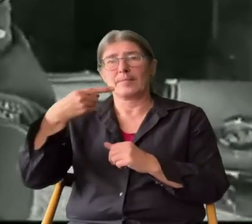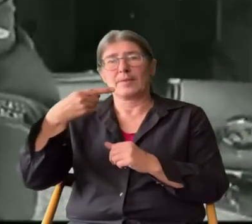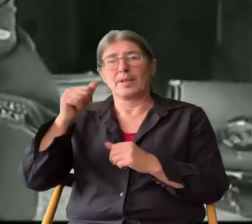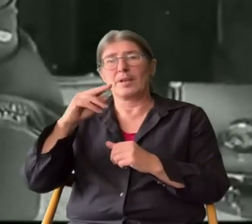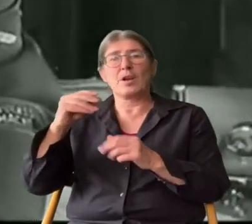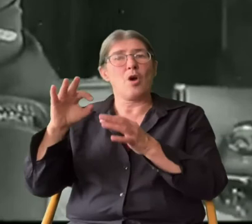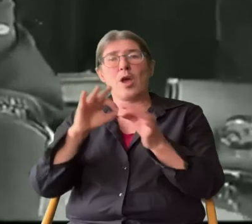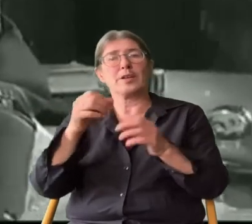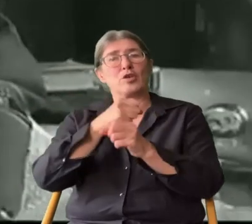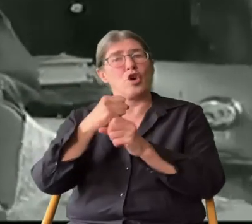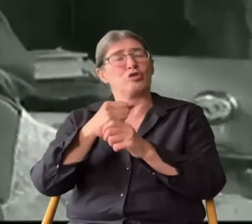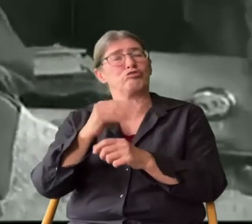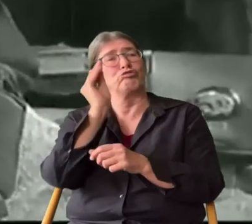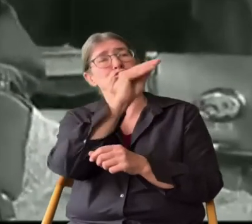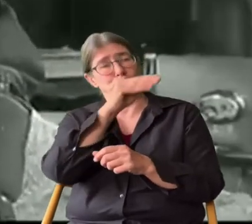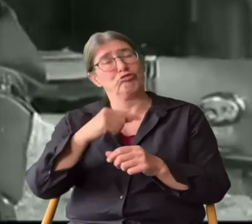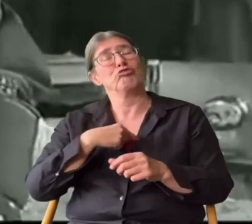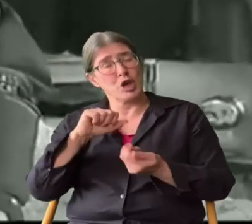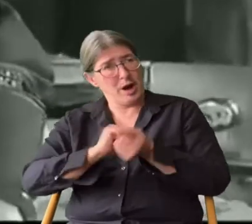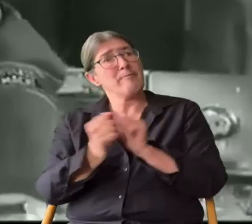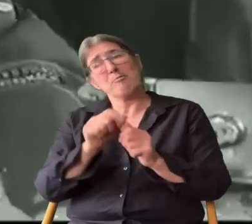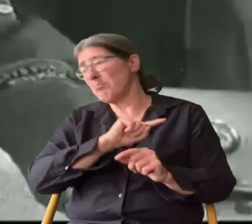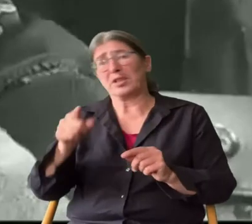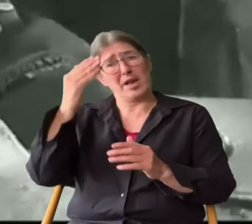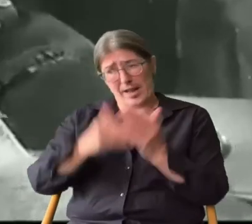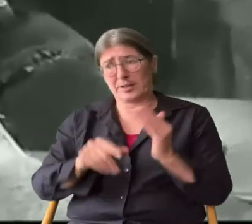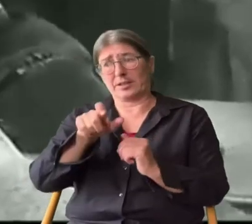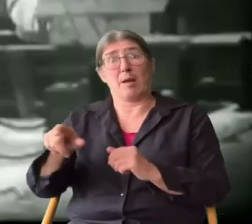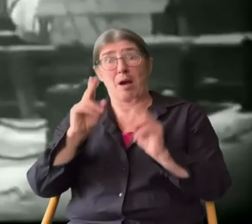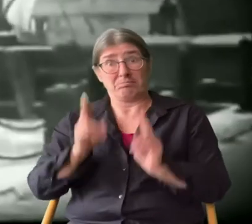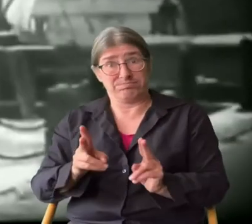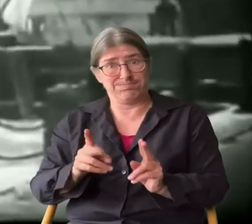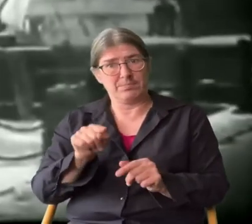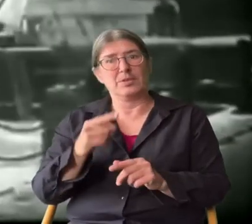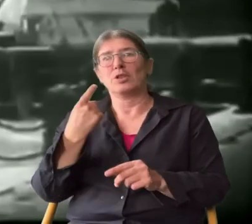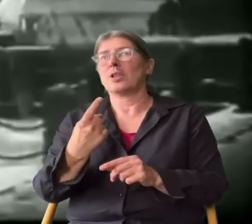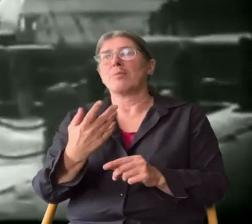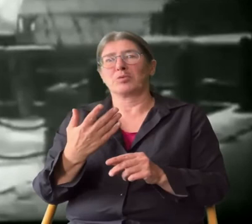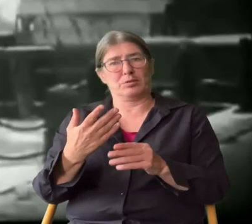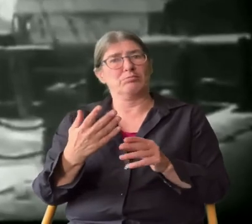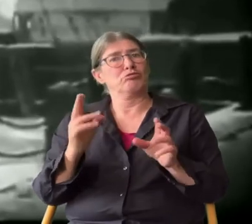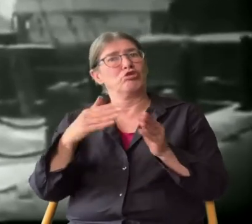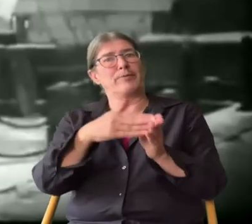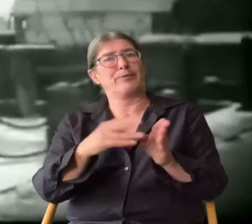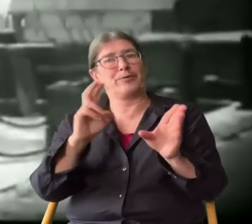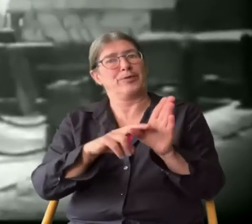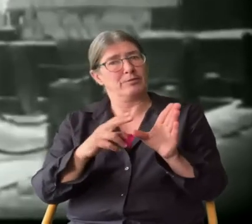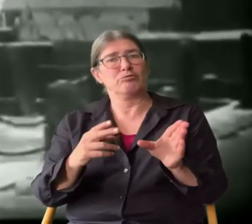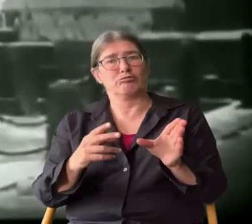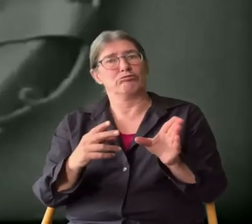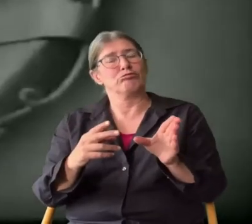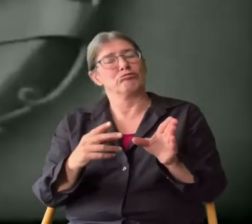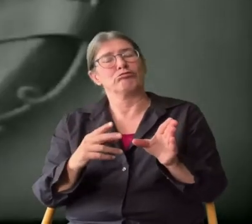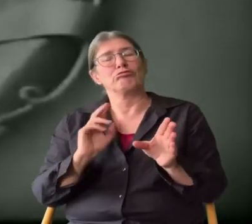Gauleiter Koch meldet Hitler, er kämpfe bis zum letzten Mann. Tatsächlich setzt er sich mit einem Eisbrecher, der